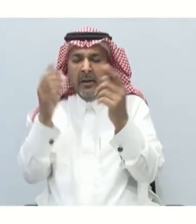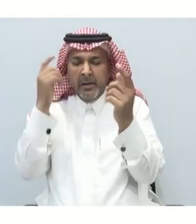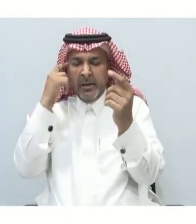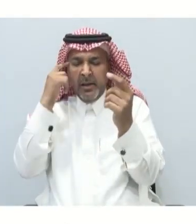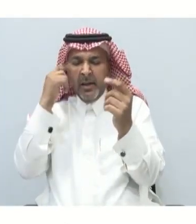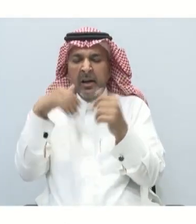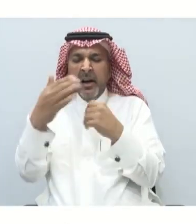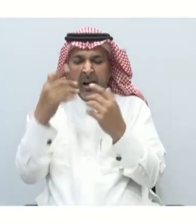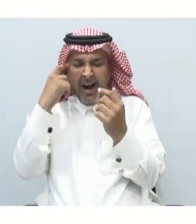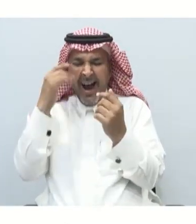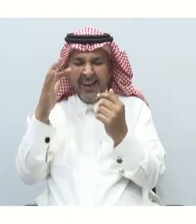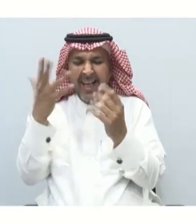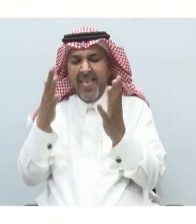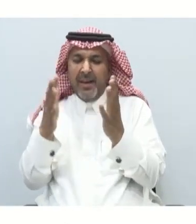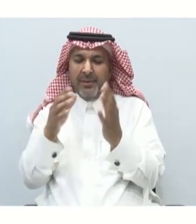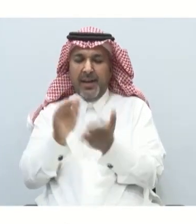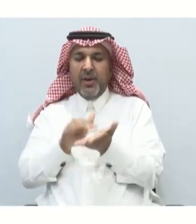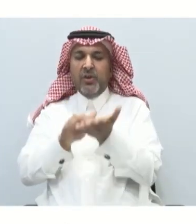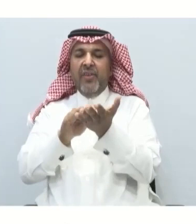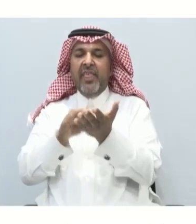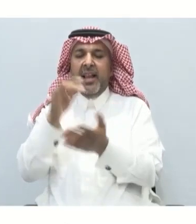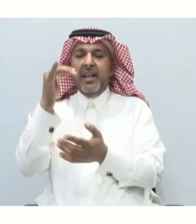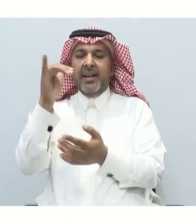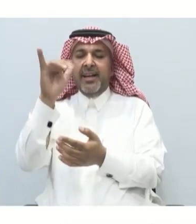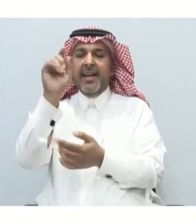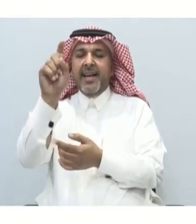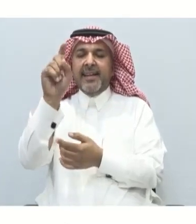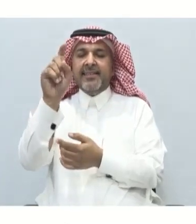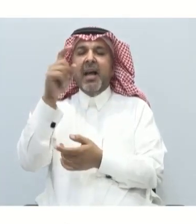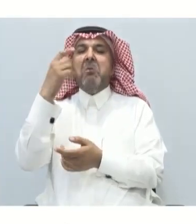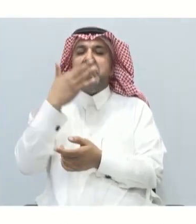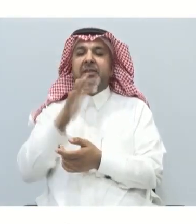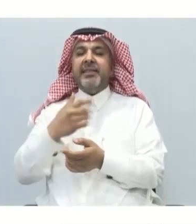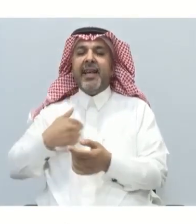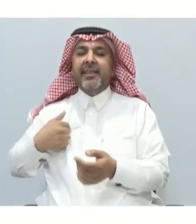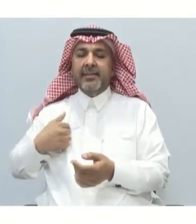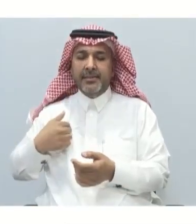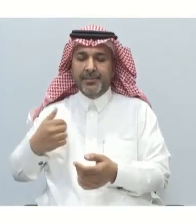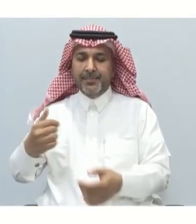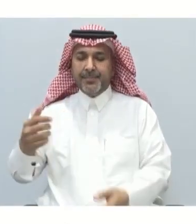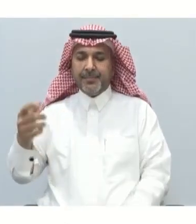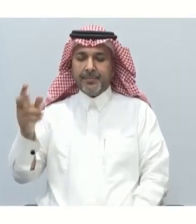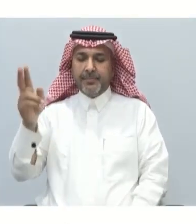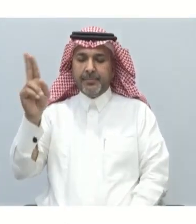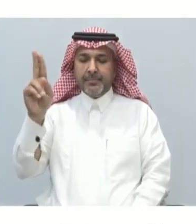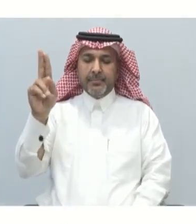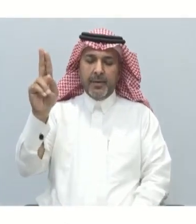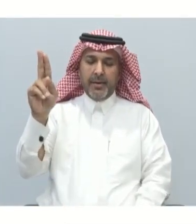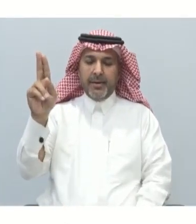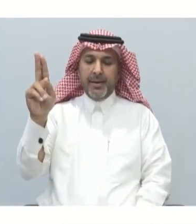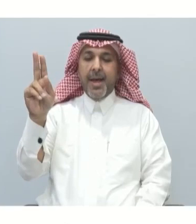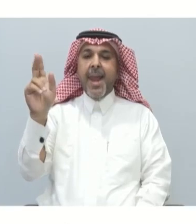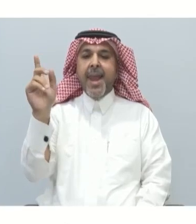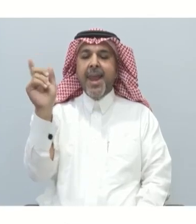في الطلب المحلي على منتج معين على اساس مبيعات الناتج المحل الاجمالي فبعد ايجاد معادله الخط اذا لازم اوجد